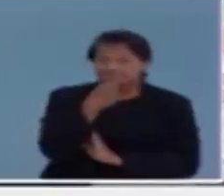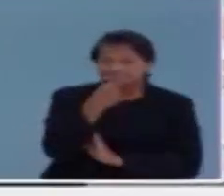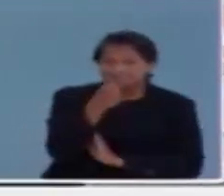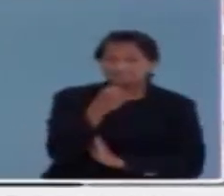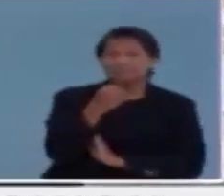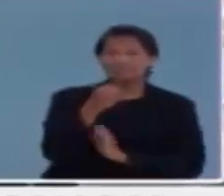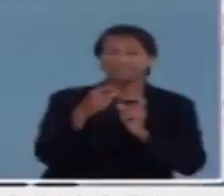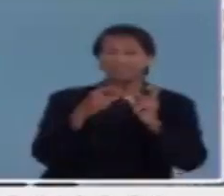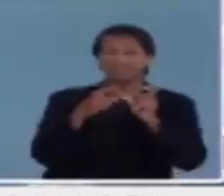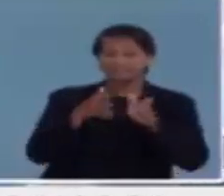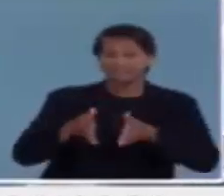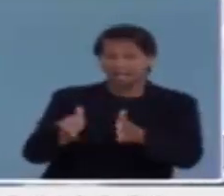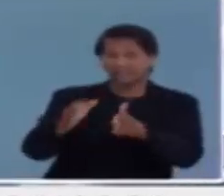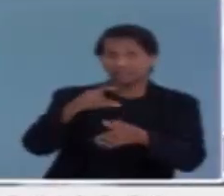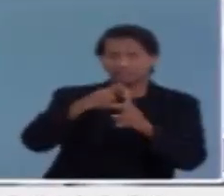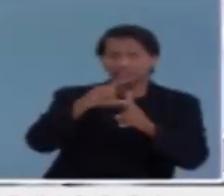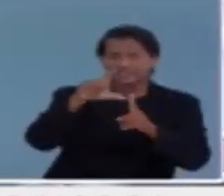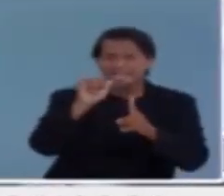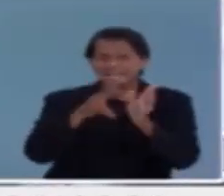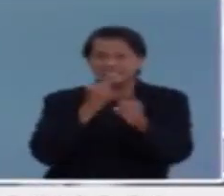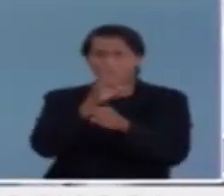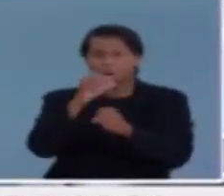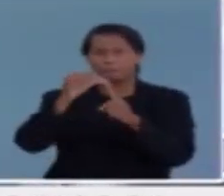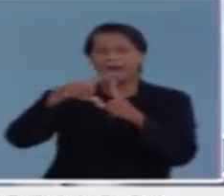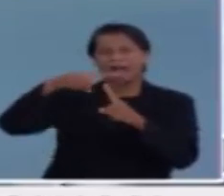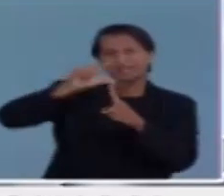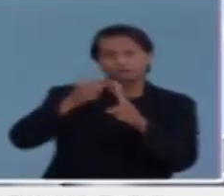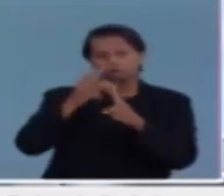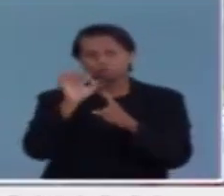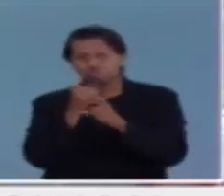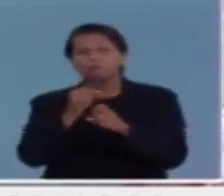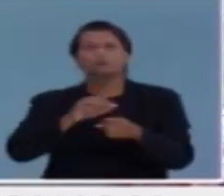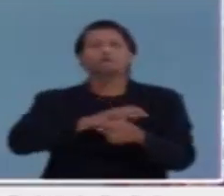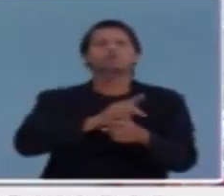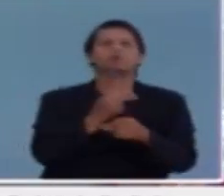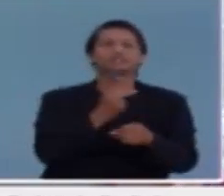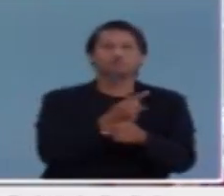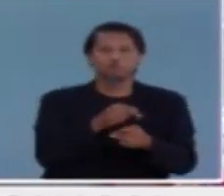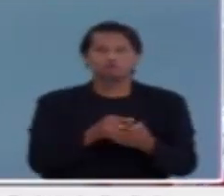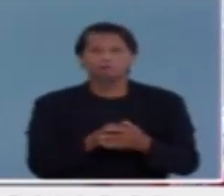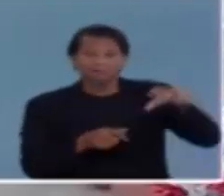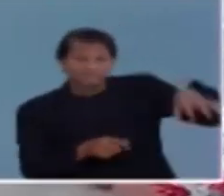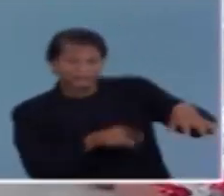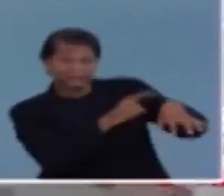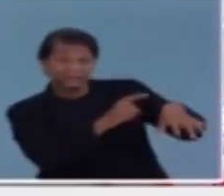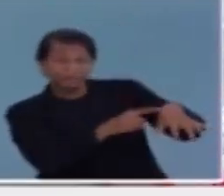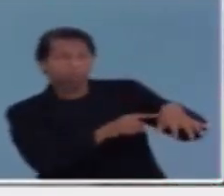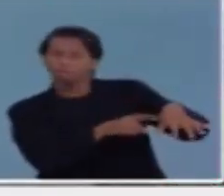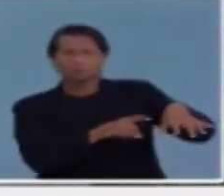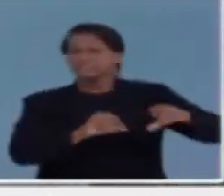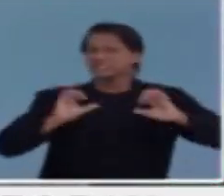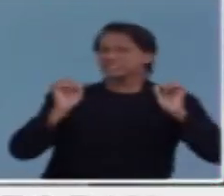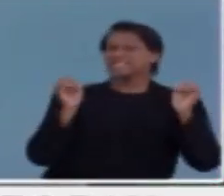di Jalan Linggo Patuk Gunung Kidul. Di lokasi ini terdapat aneka wahana seru dan juga beragam spot foto